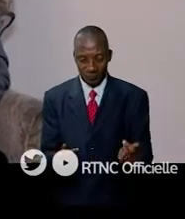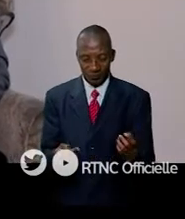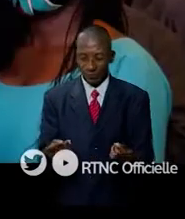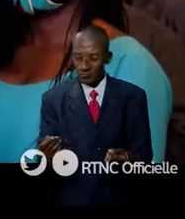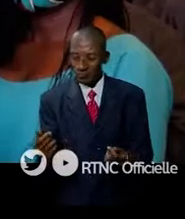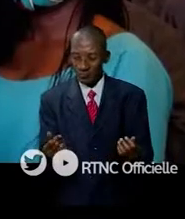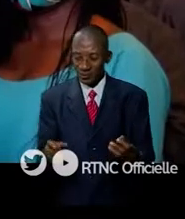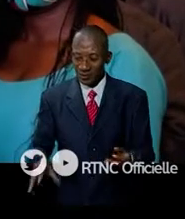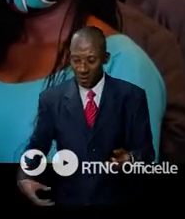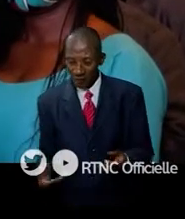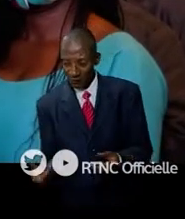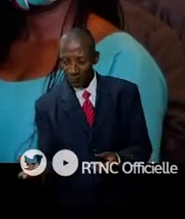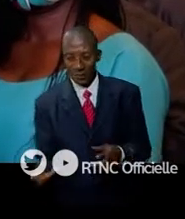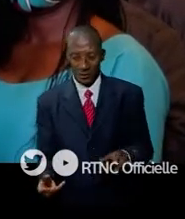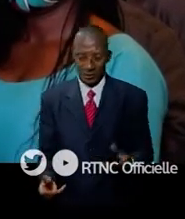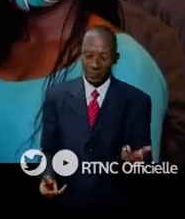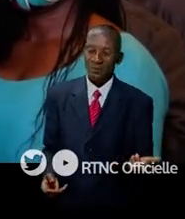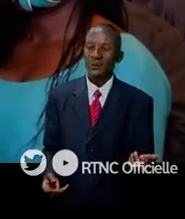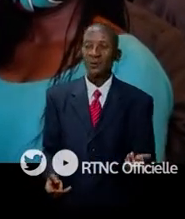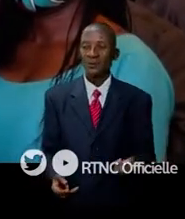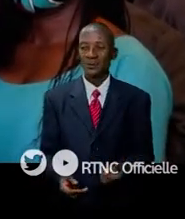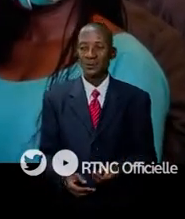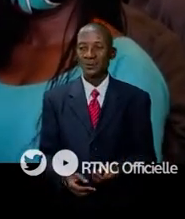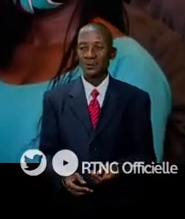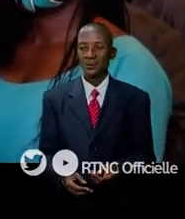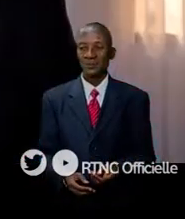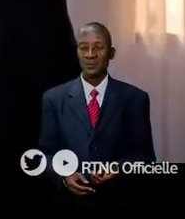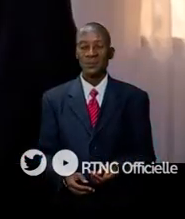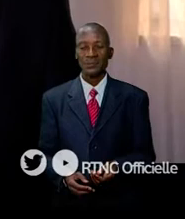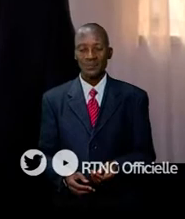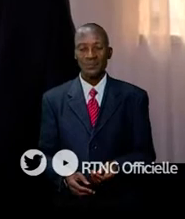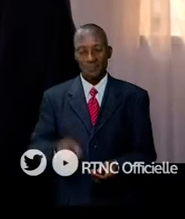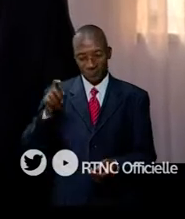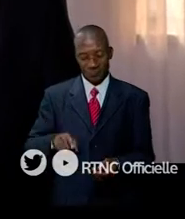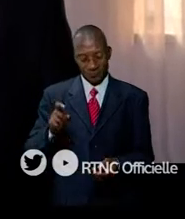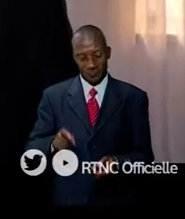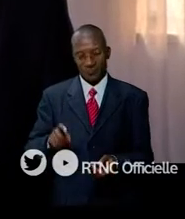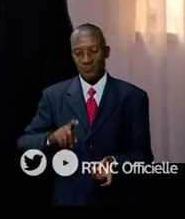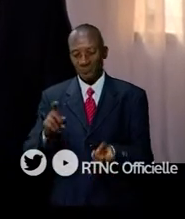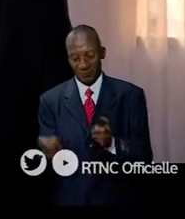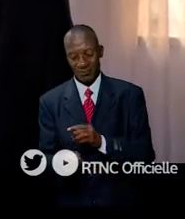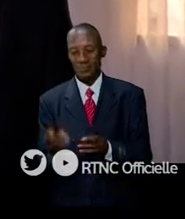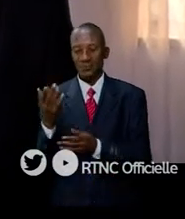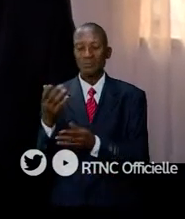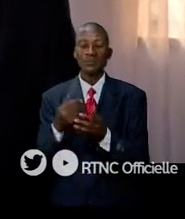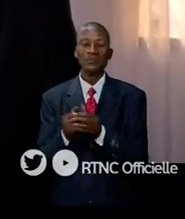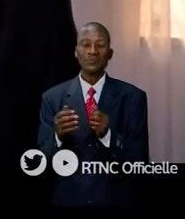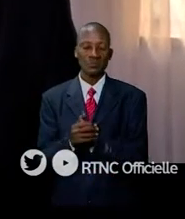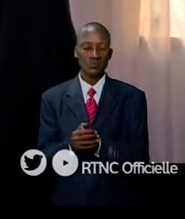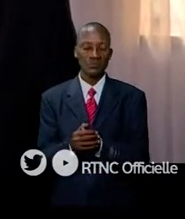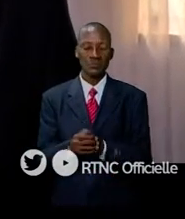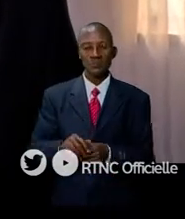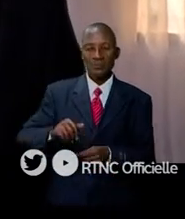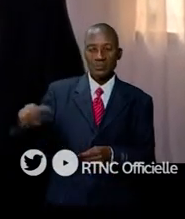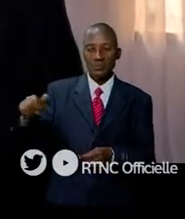de corruption qui sévit, de faire spontanément acte de contrition, en se dénonçant eux-mêmes